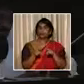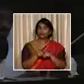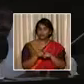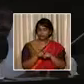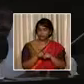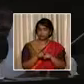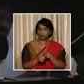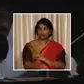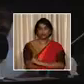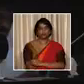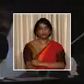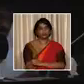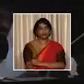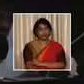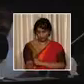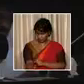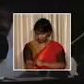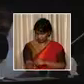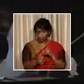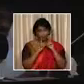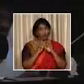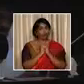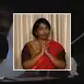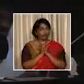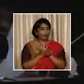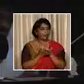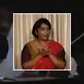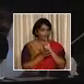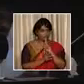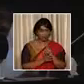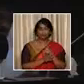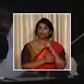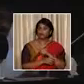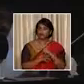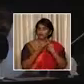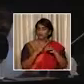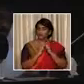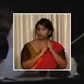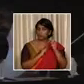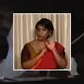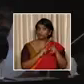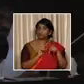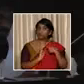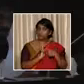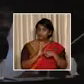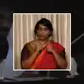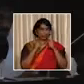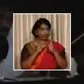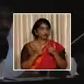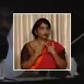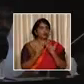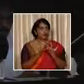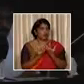இதெல்லாம் நடந்து முடிந்திருக்கிறது, ஆனால் இவற்றை கடந்தும் கூட இந்த நாட்டிலே ஒரு நீதி கிடைக்கும், இந்த நாட்டிலே ஒரு நியாயமான ஏதோ ஒரு